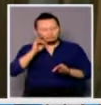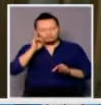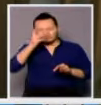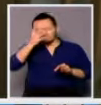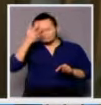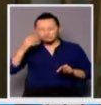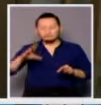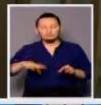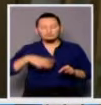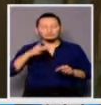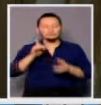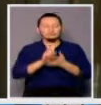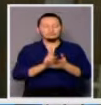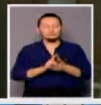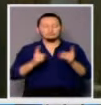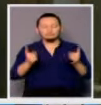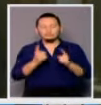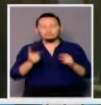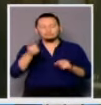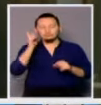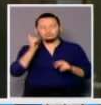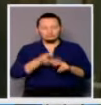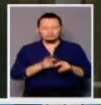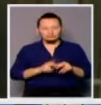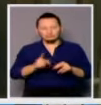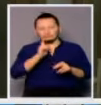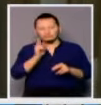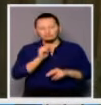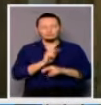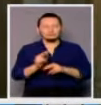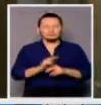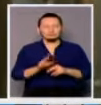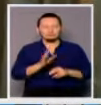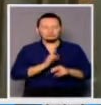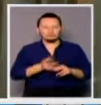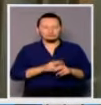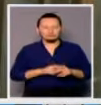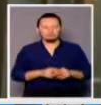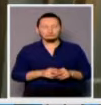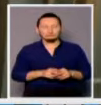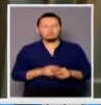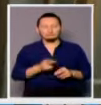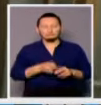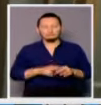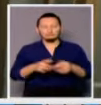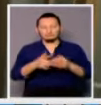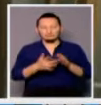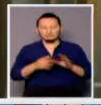қалған салт-дәстүрлерін жастар бойына дарытуда бұл мынау